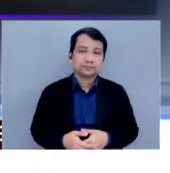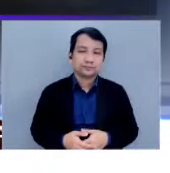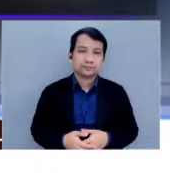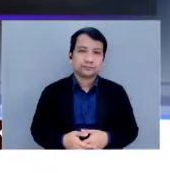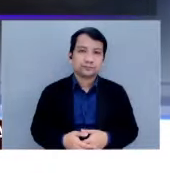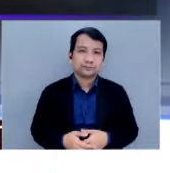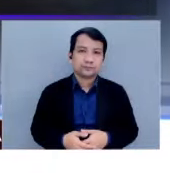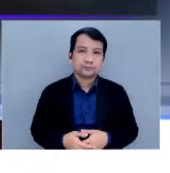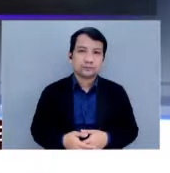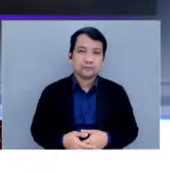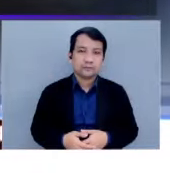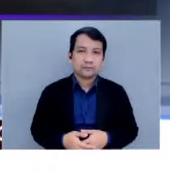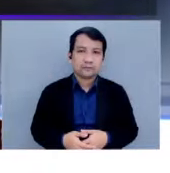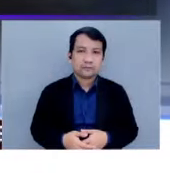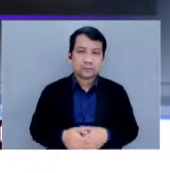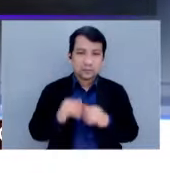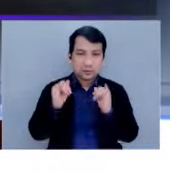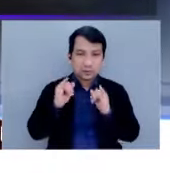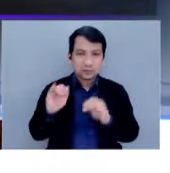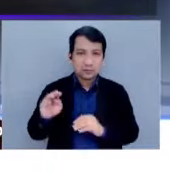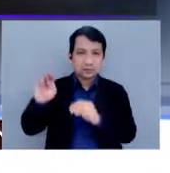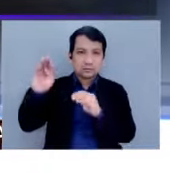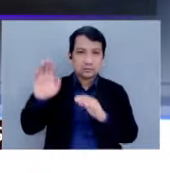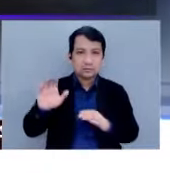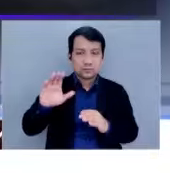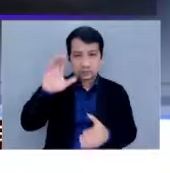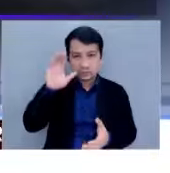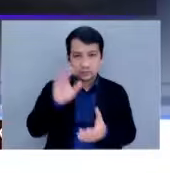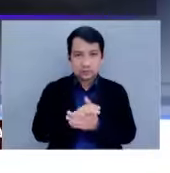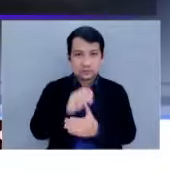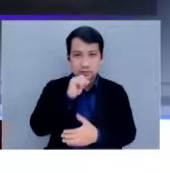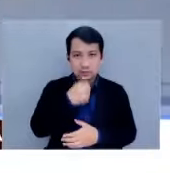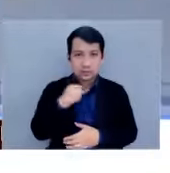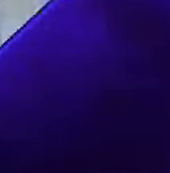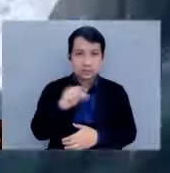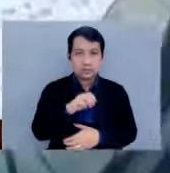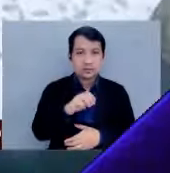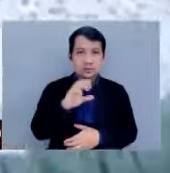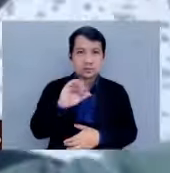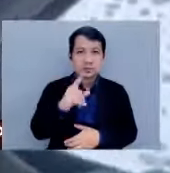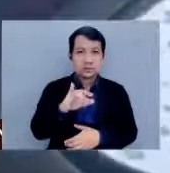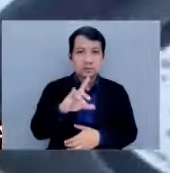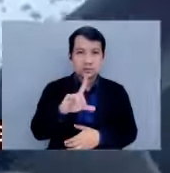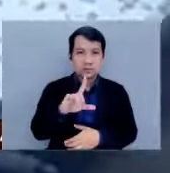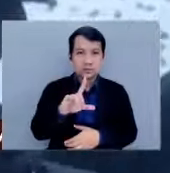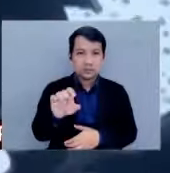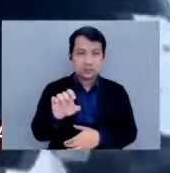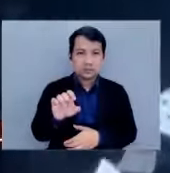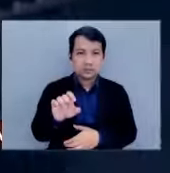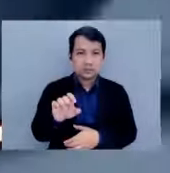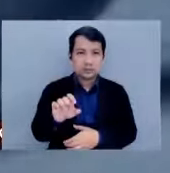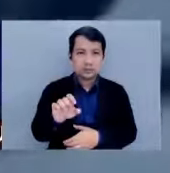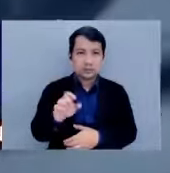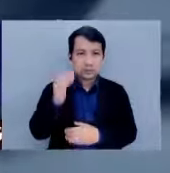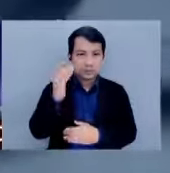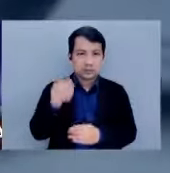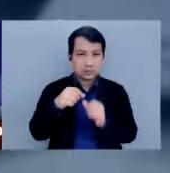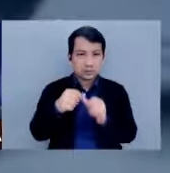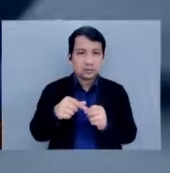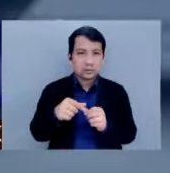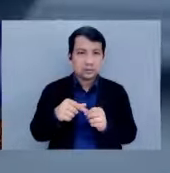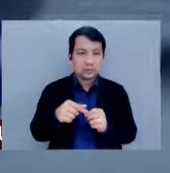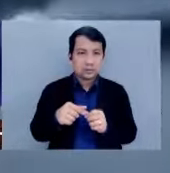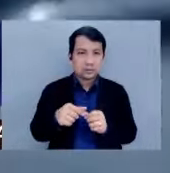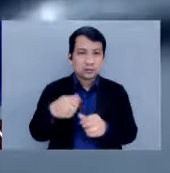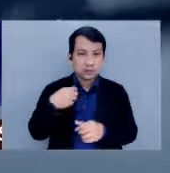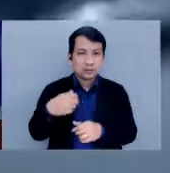Naligaw sa nagyeyelong bundok ang mag-asawang senior citizen sa Chile. Sa kabila ng makapal na niyebe, sinuyod ng mga pulis ang bundok